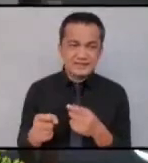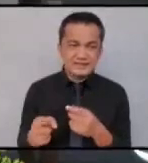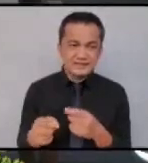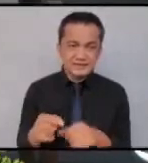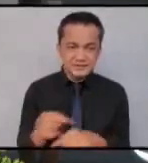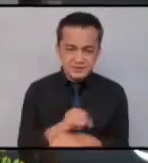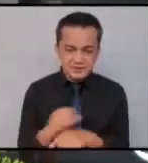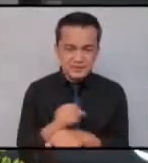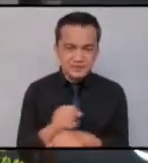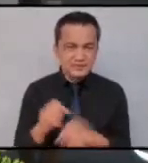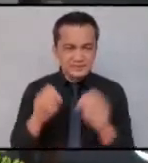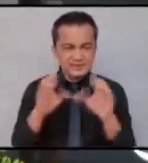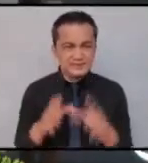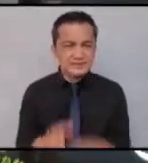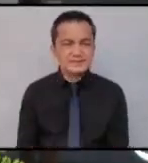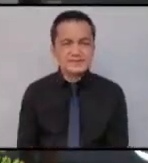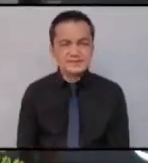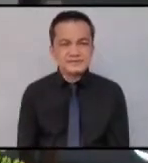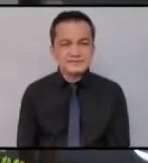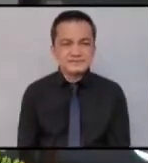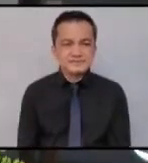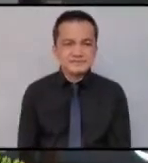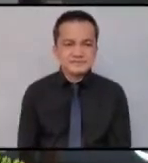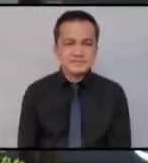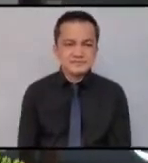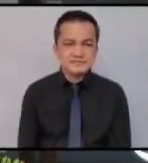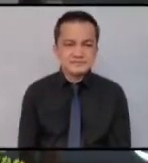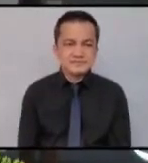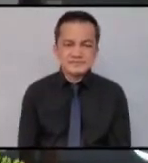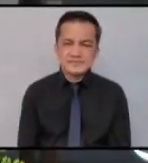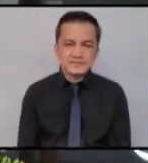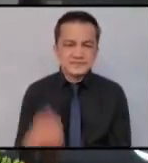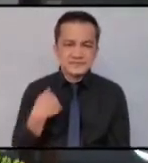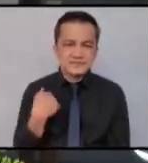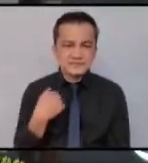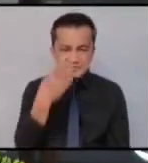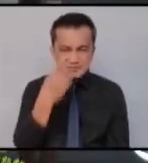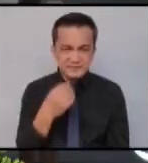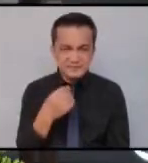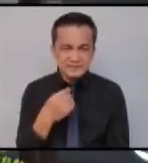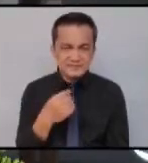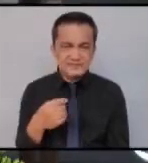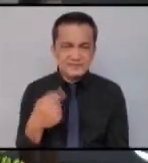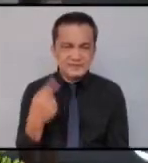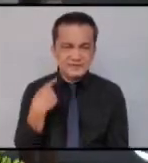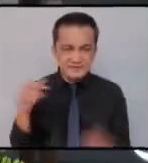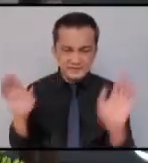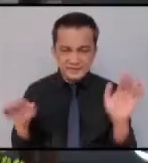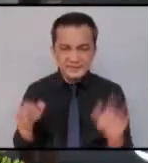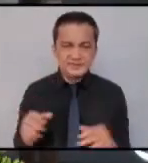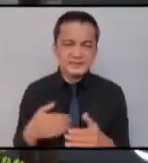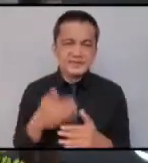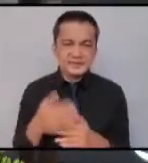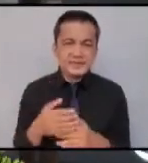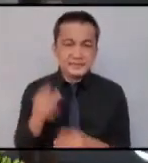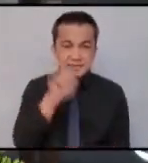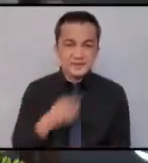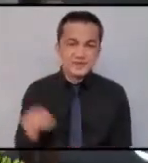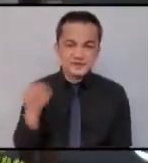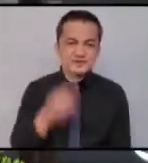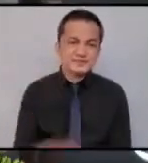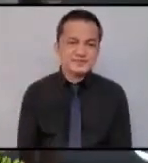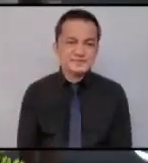profesor. Ayan o. Oh. Wala pa nga akong tulog, Gabriel. Oh, may pakpak na tayo. Ayan, meron na. Next, yung Bilogs 3. Oh, sorry. Ayan, ako na dyan.